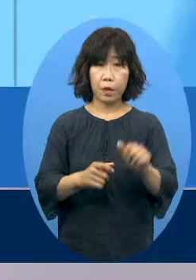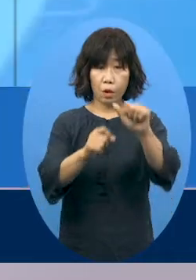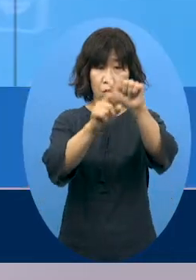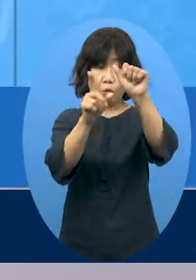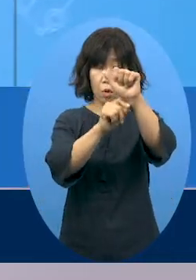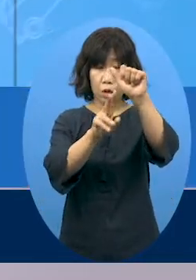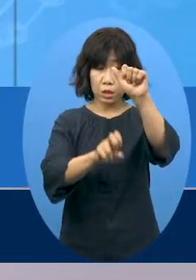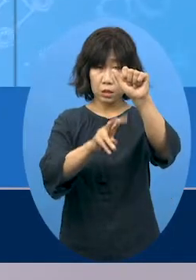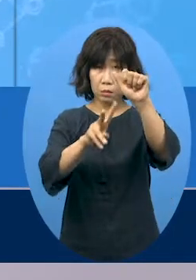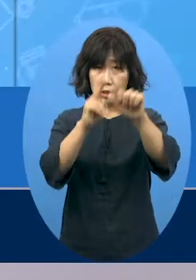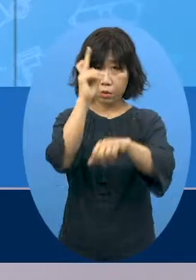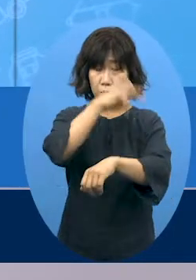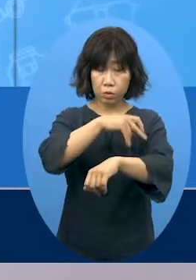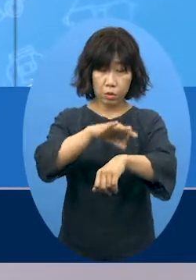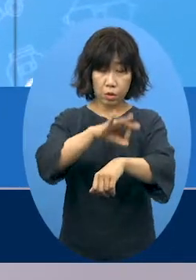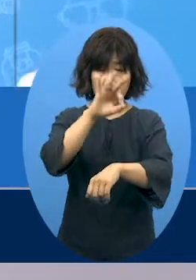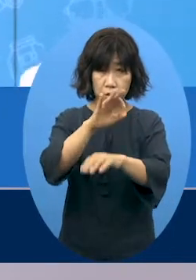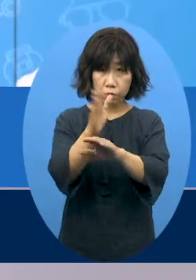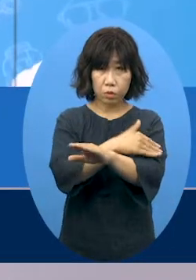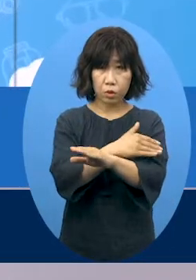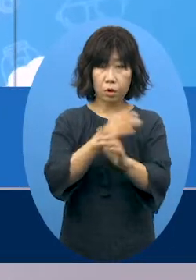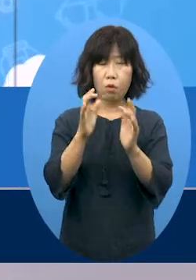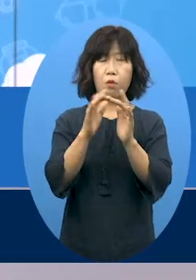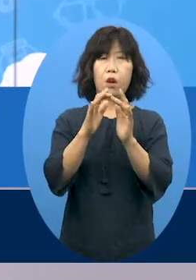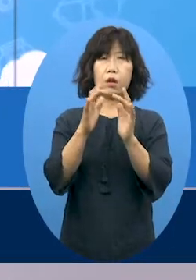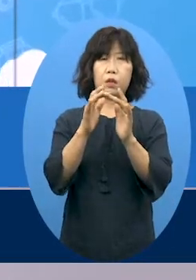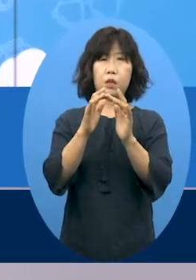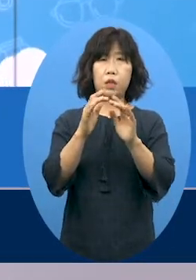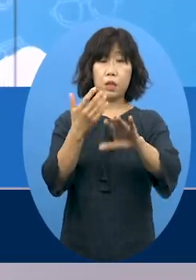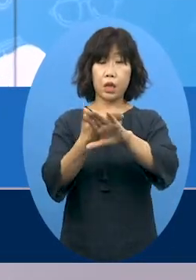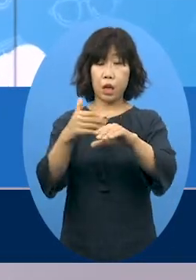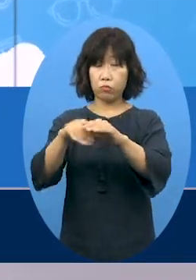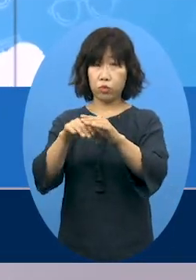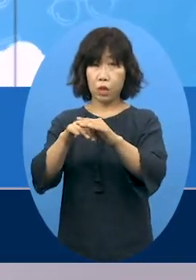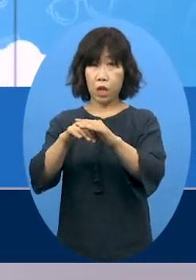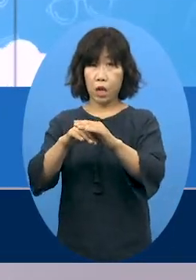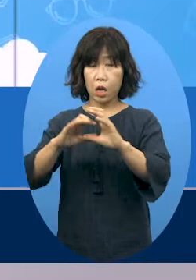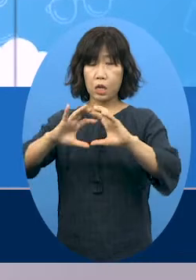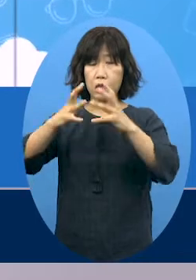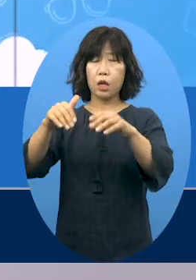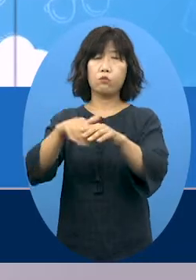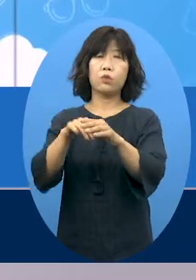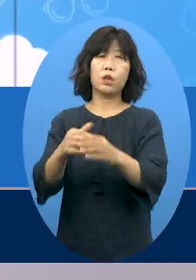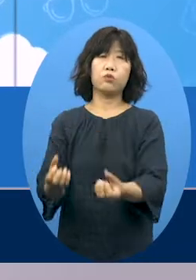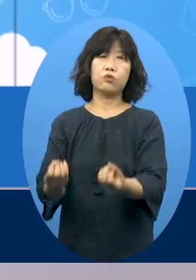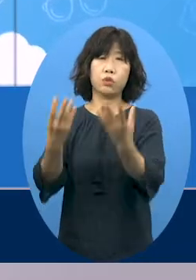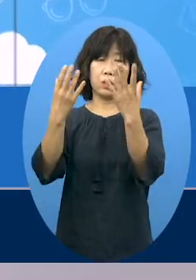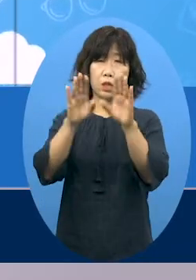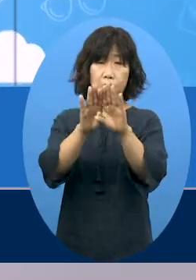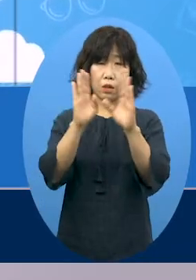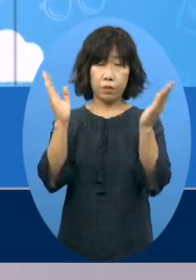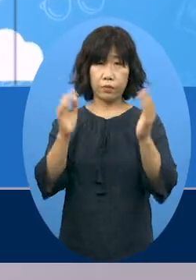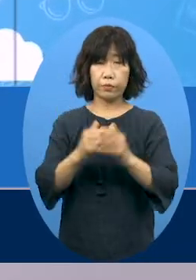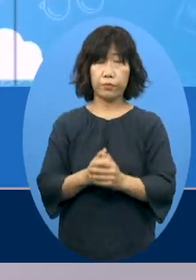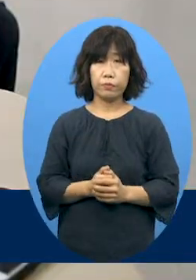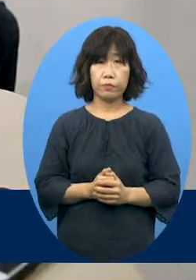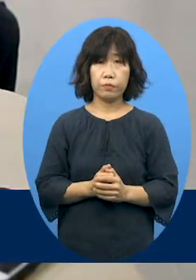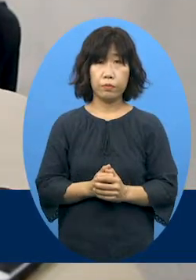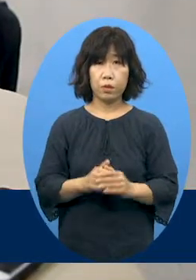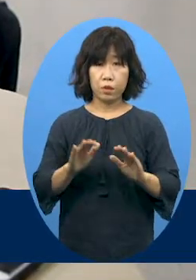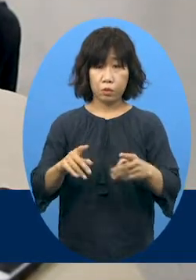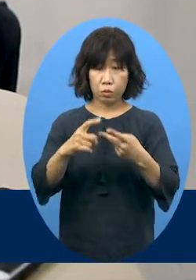5월 20일 오전 10시부터 온라인을 통해 다문화 어울림 한마당 색에 문화축제 가 진행됩니다